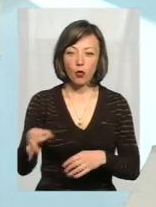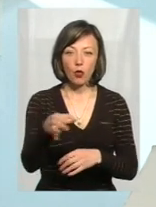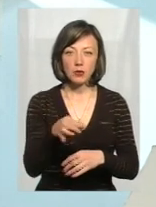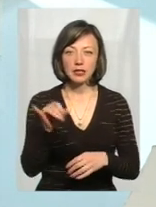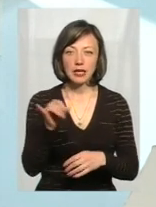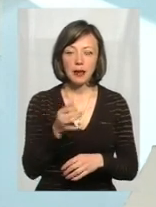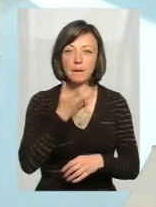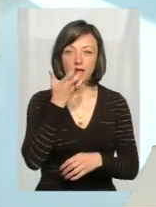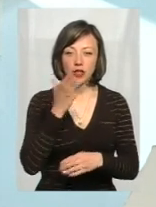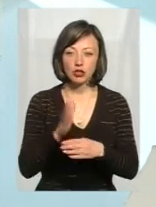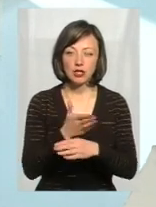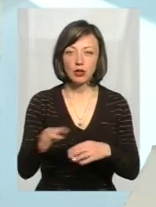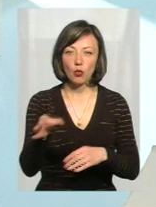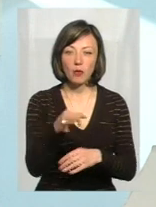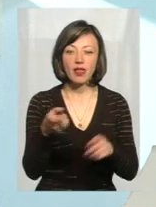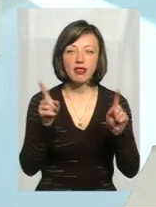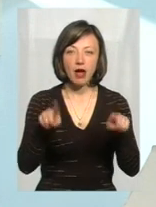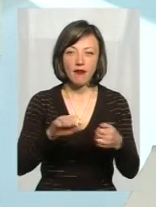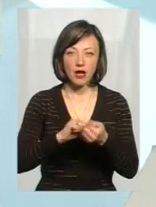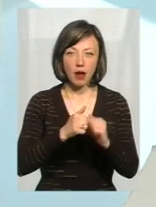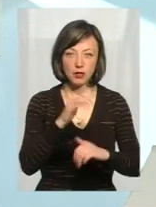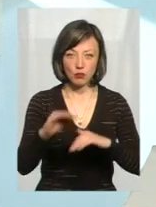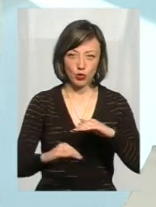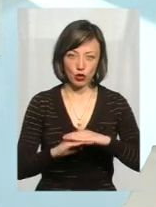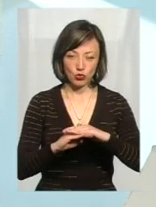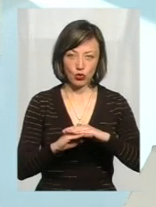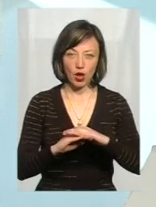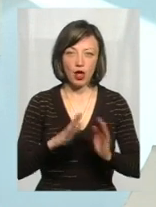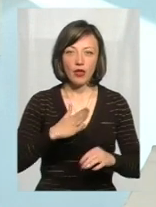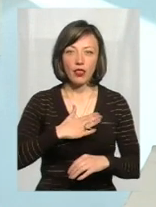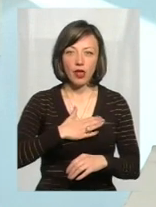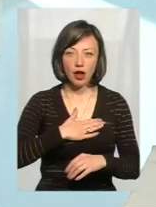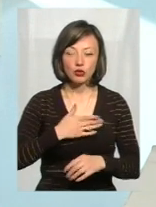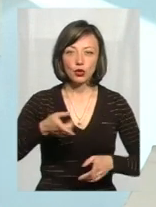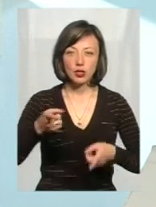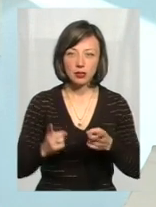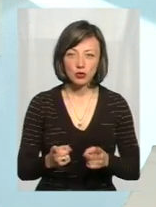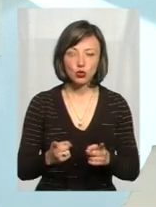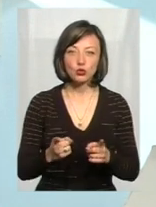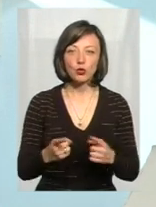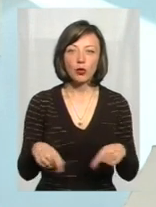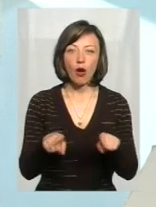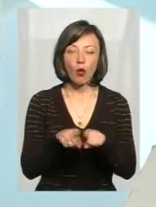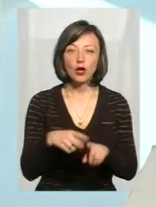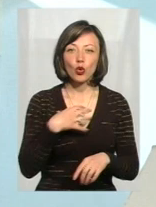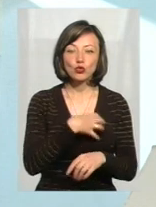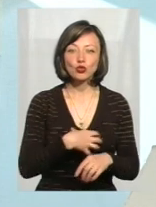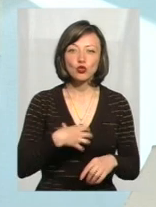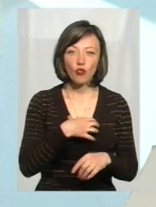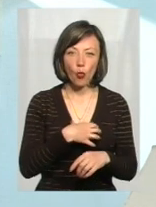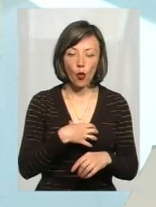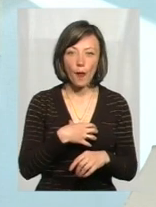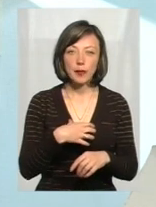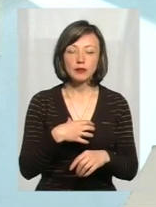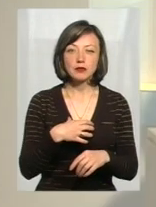для південної частини області, навіть для Кам'янця-Подільського, нашої дійсно такої ключової, нашого